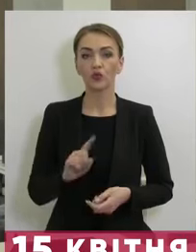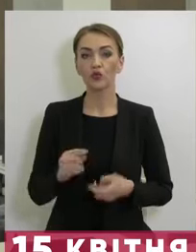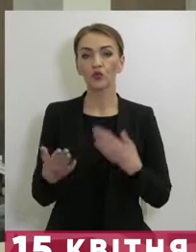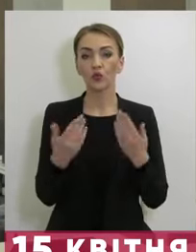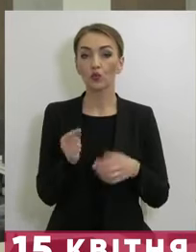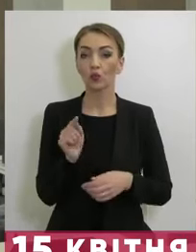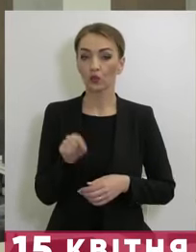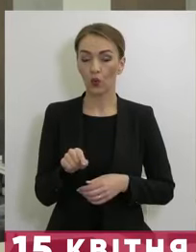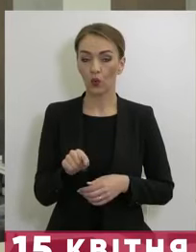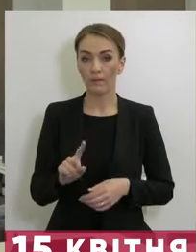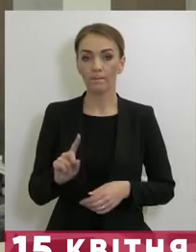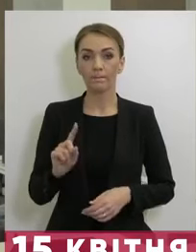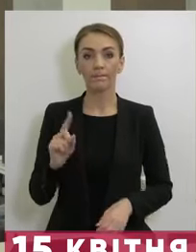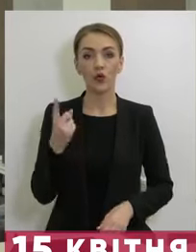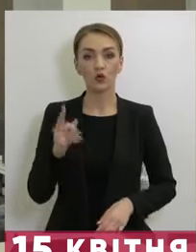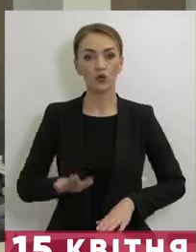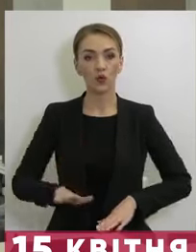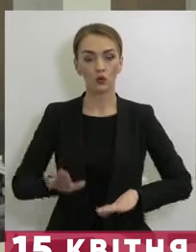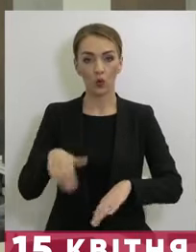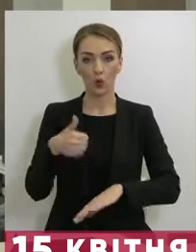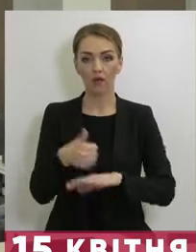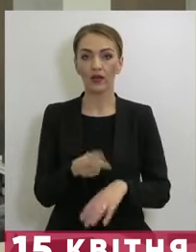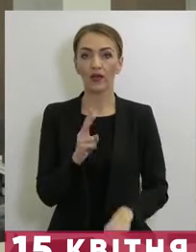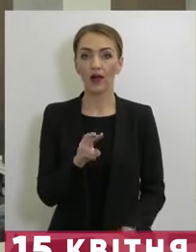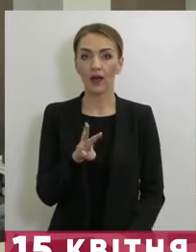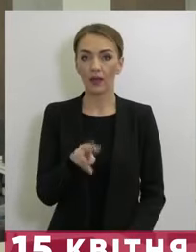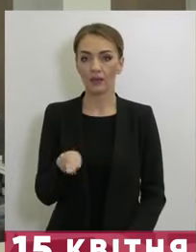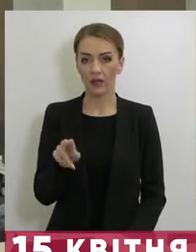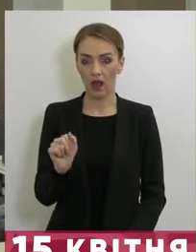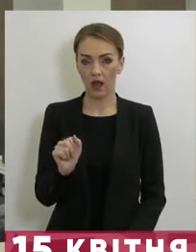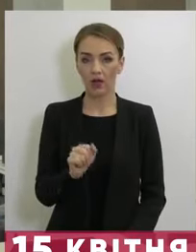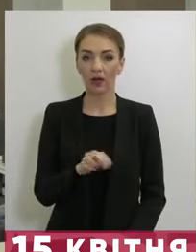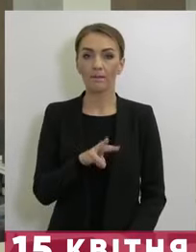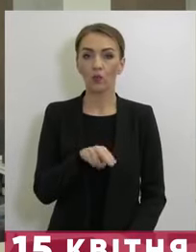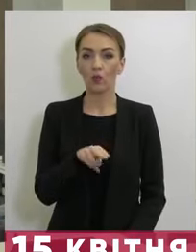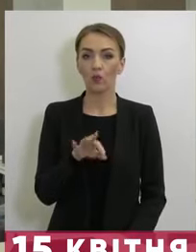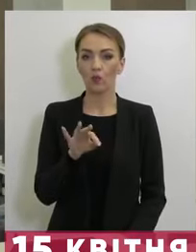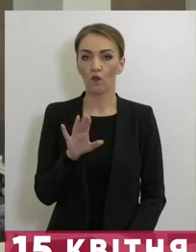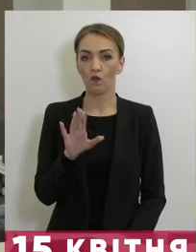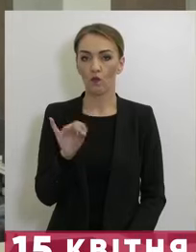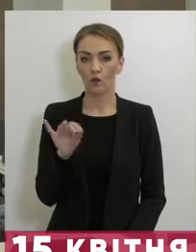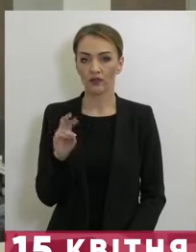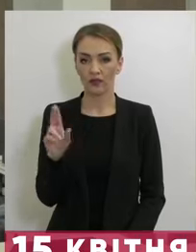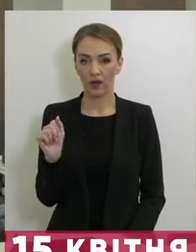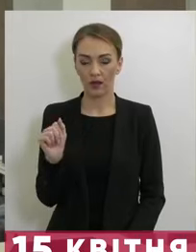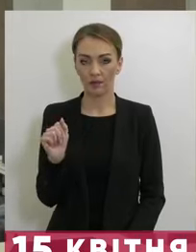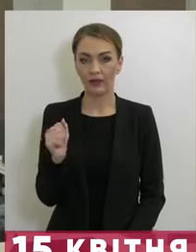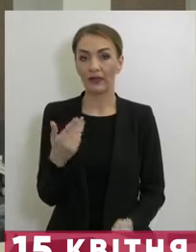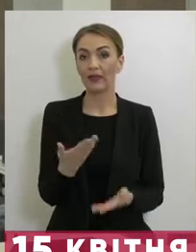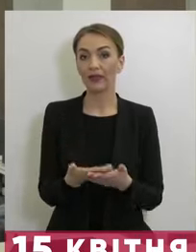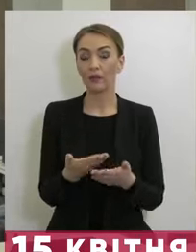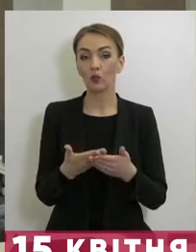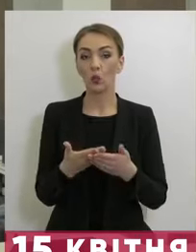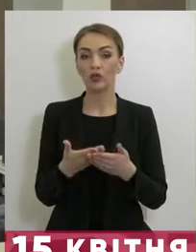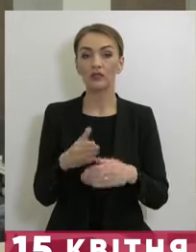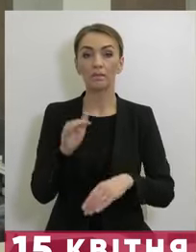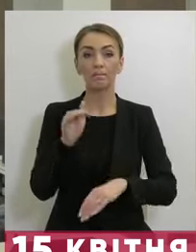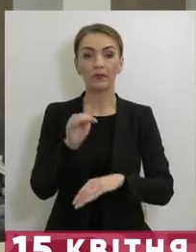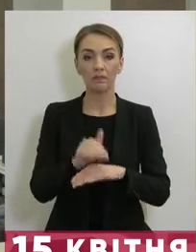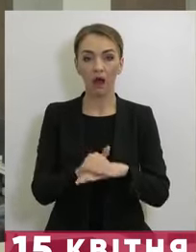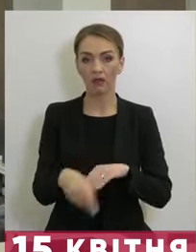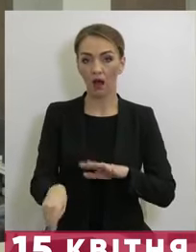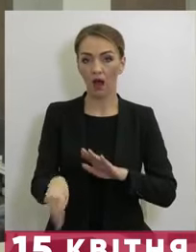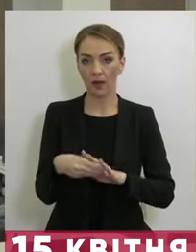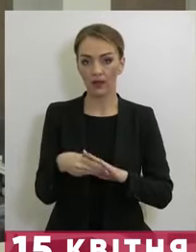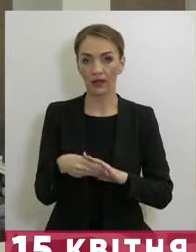Щодо того, що першого заступника голови КМДА Миколу Поворозніку нібито спіймали на хабарі